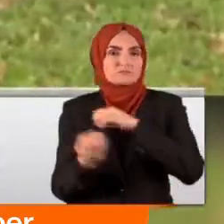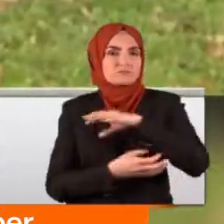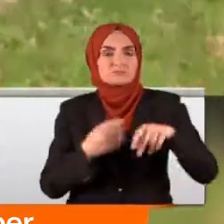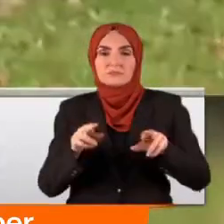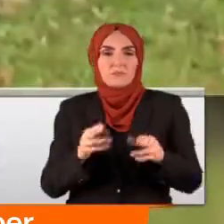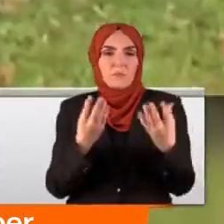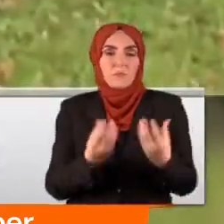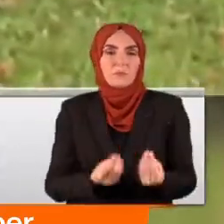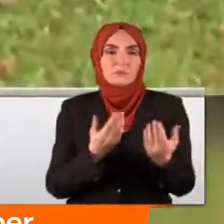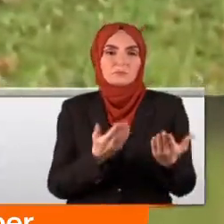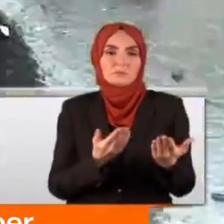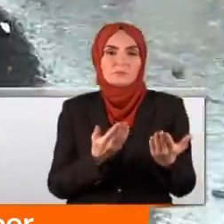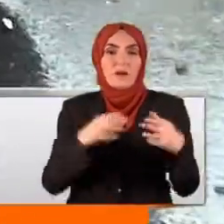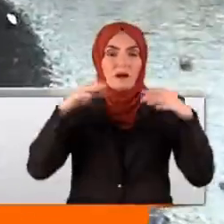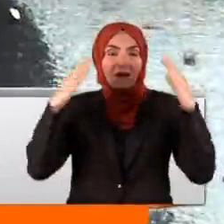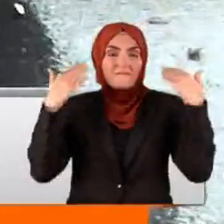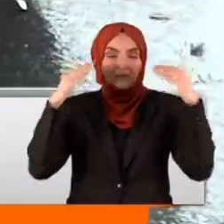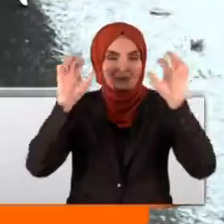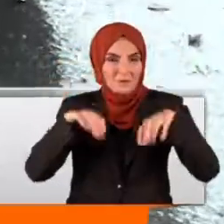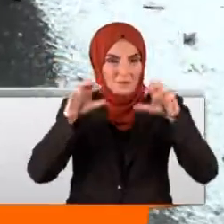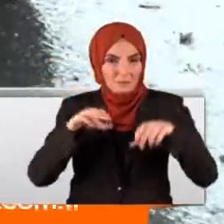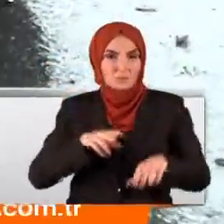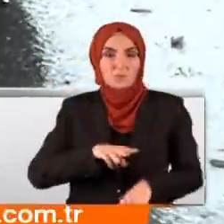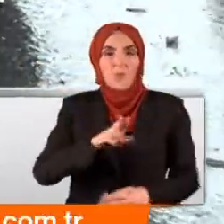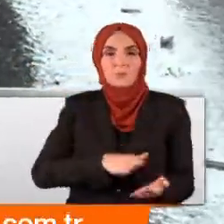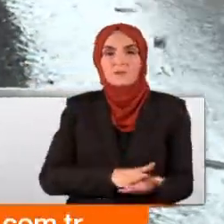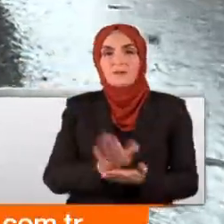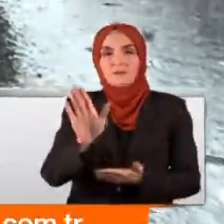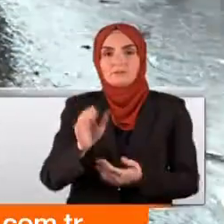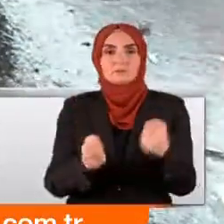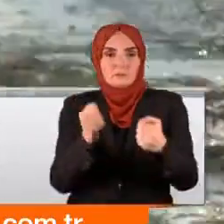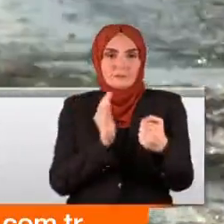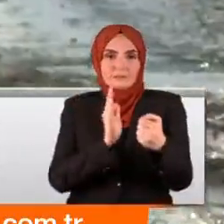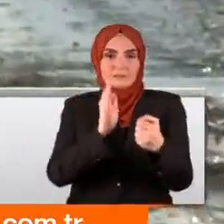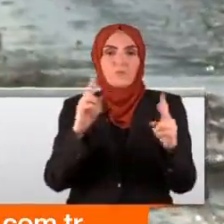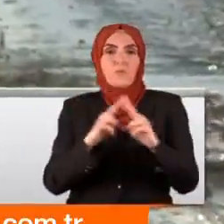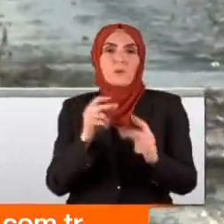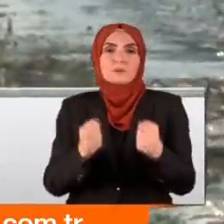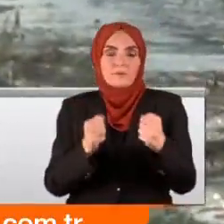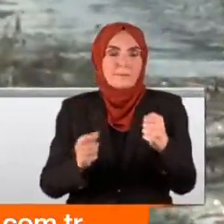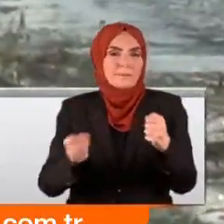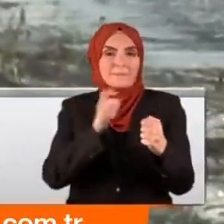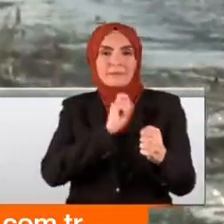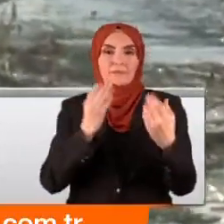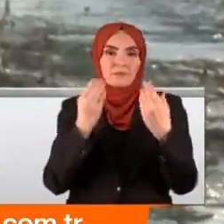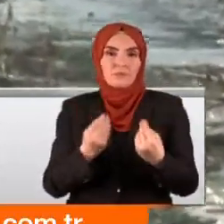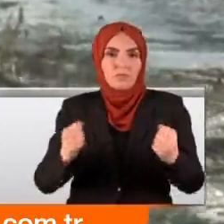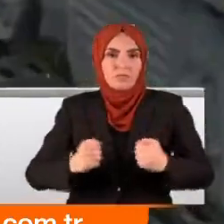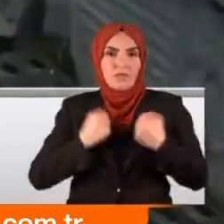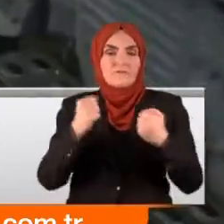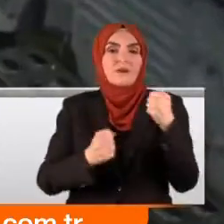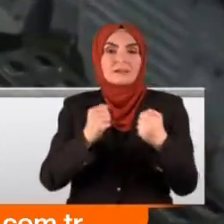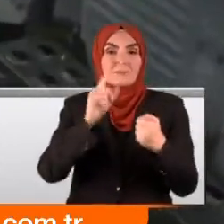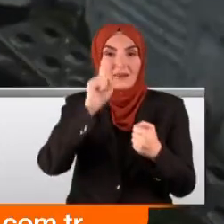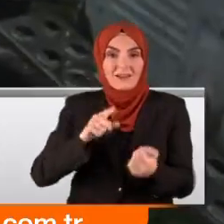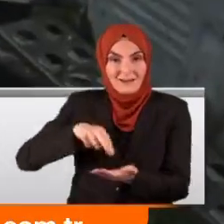Hava yağmurlu, yolsa kaygandı. Seyir halindeki polis aracı da bir anda kontrolden çıktı. Koca araç önce kaldırımdaki ağaca vurdu